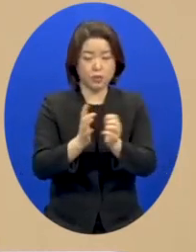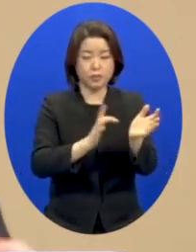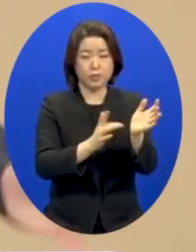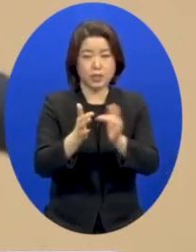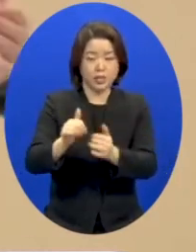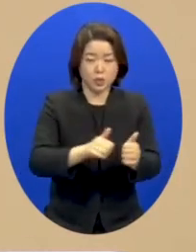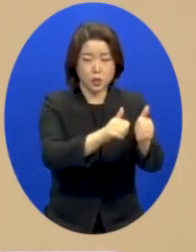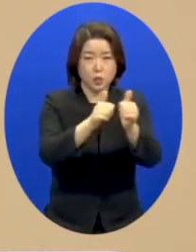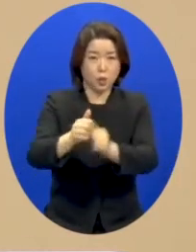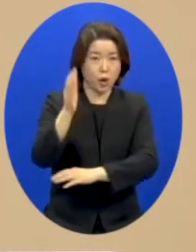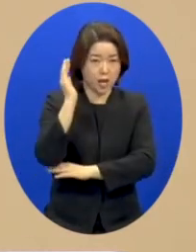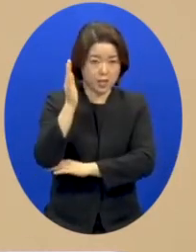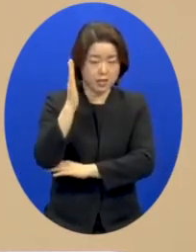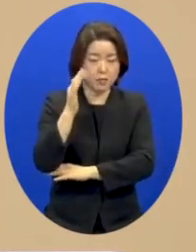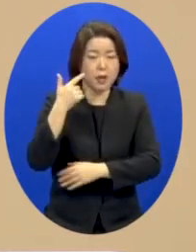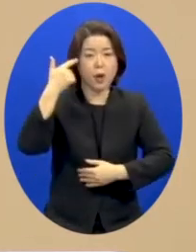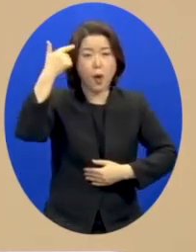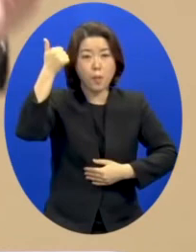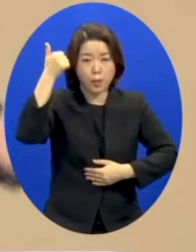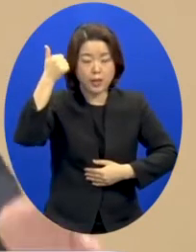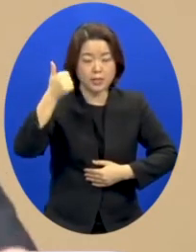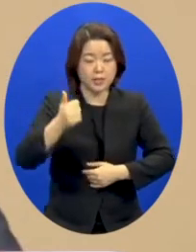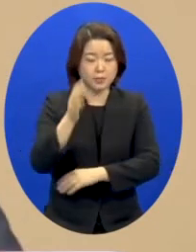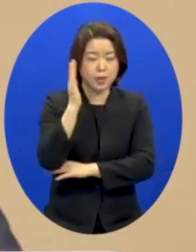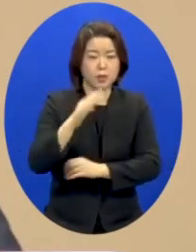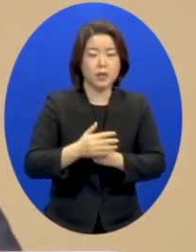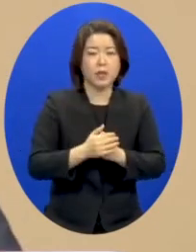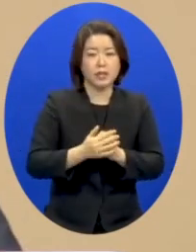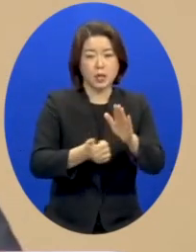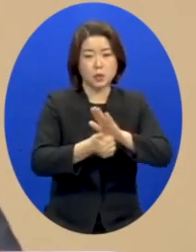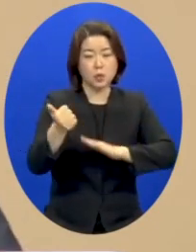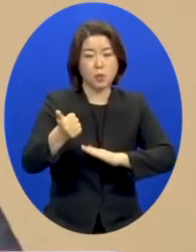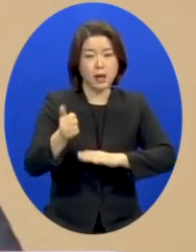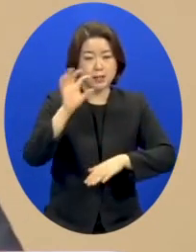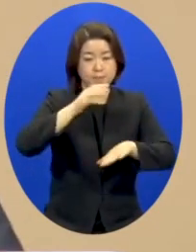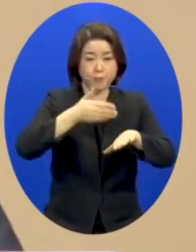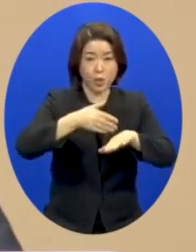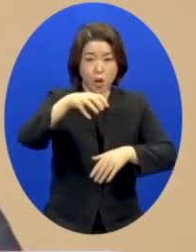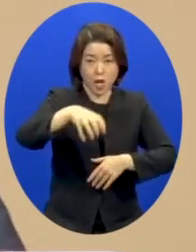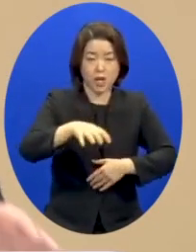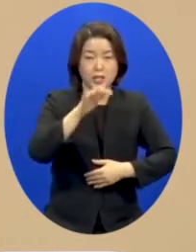세미나, 목회자들 예수 동행 세미나가 소망수양관에서 있었습니다.